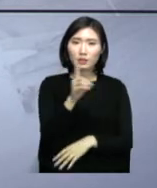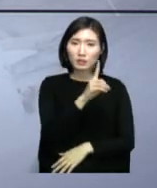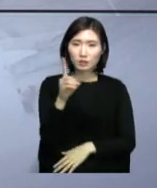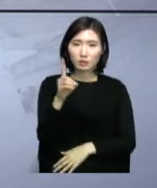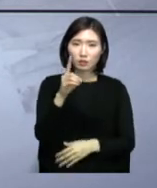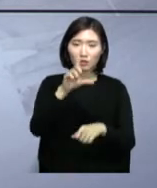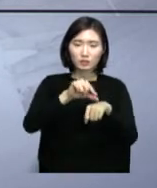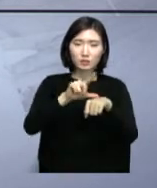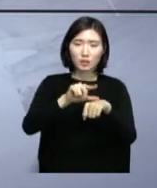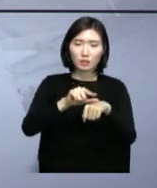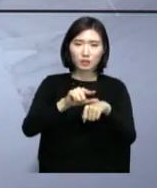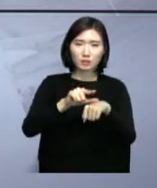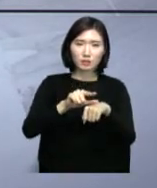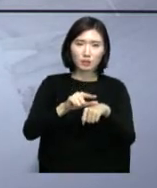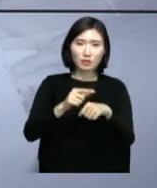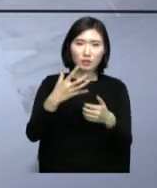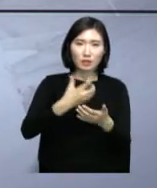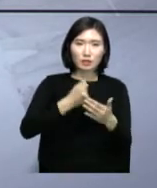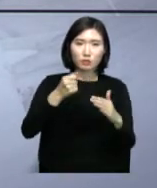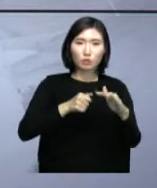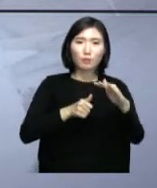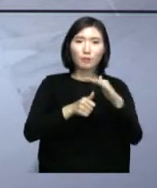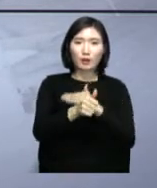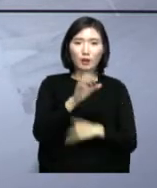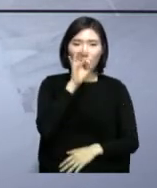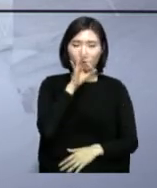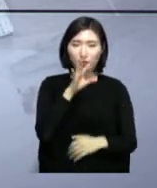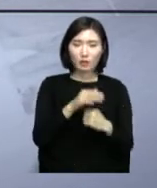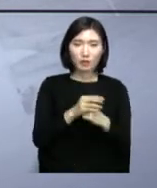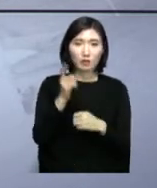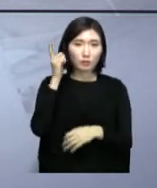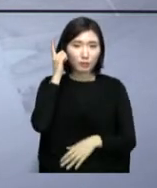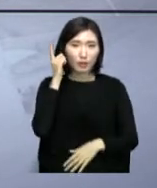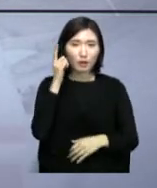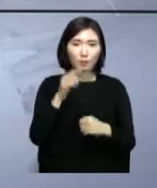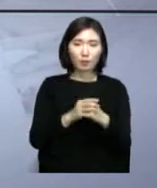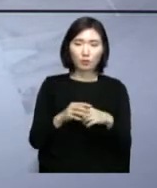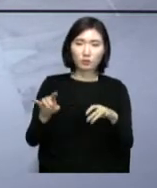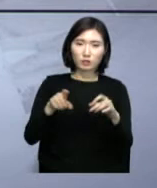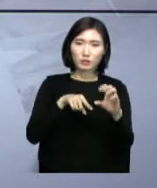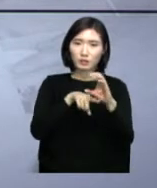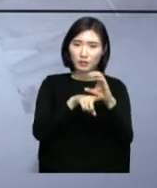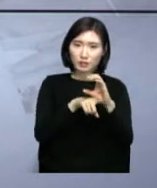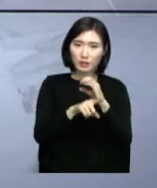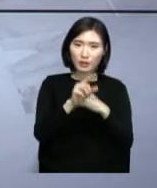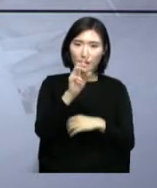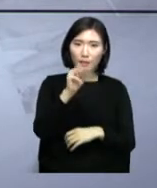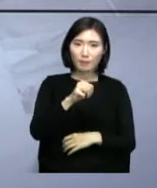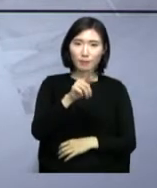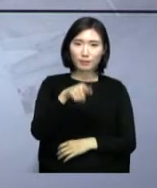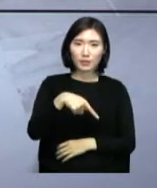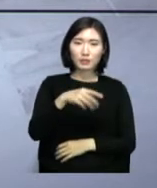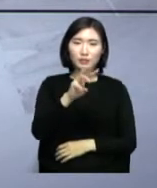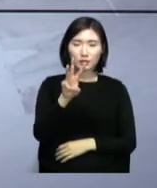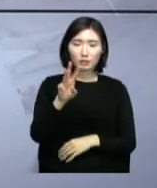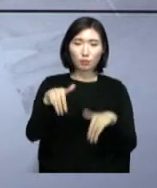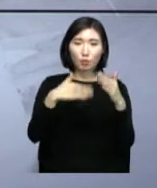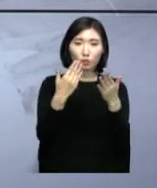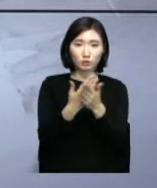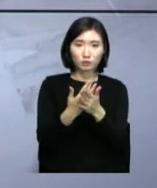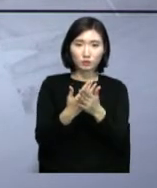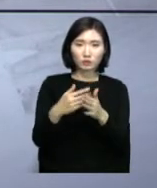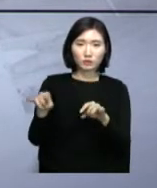아예 시험장에 가지고 들어갈 수 없습니다 또 휴대전화 전자사전 mp3 를 포함한 모든 전자기기 도